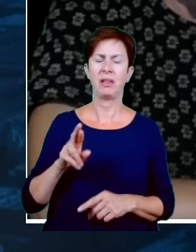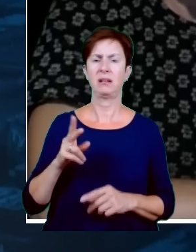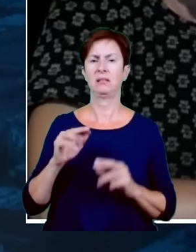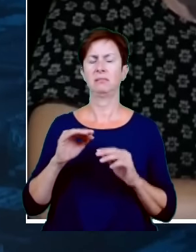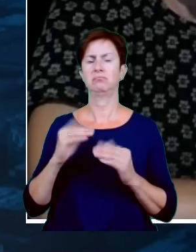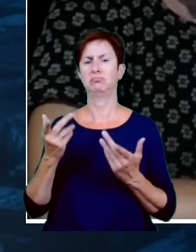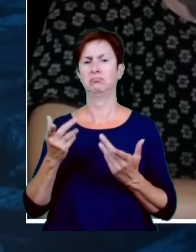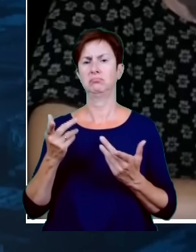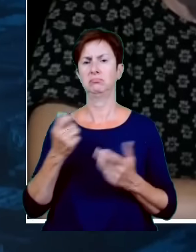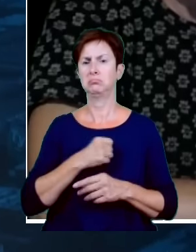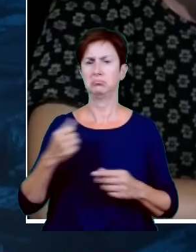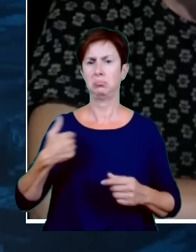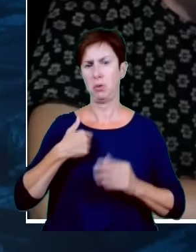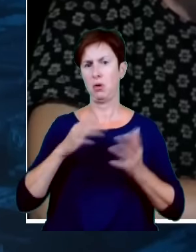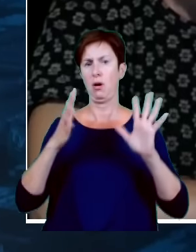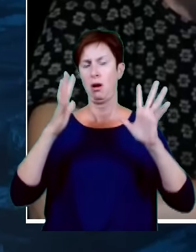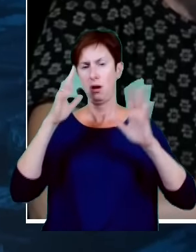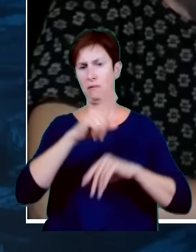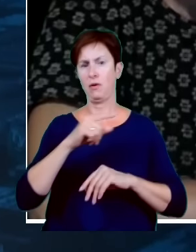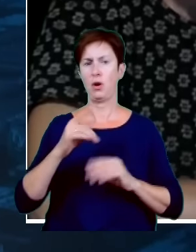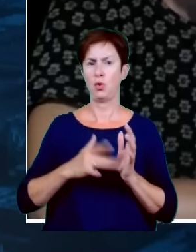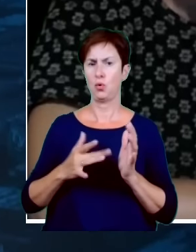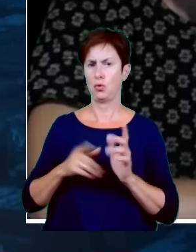chwalili Mart leard Donald